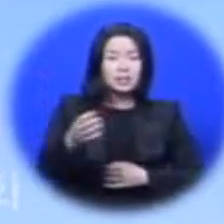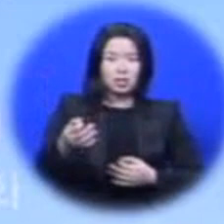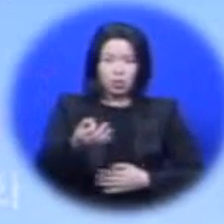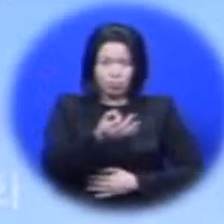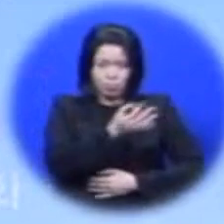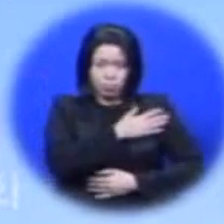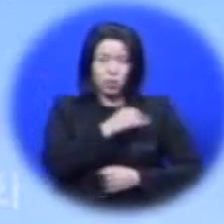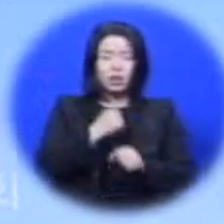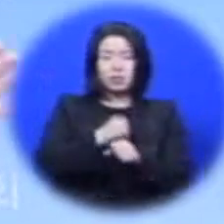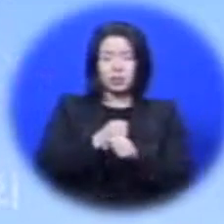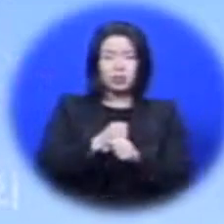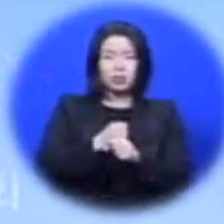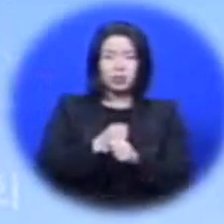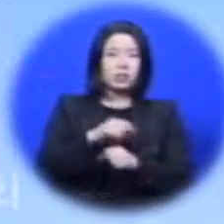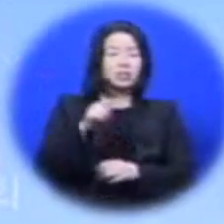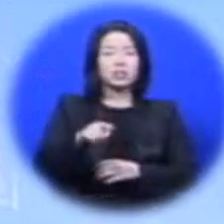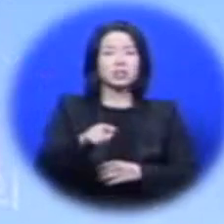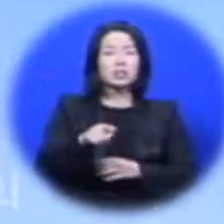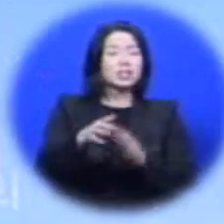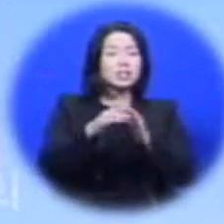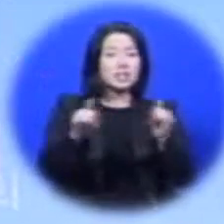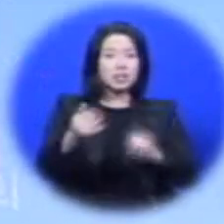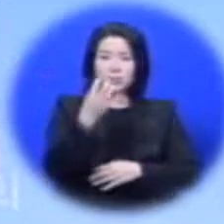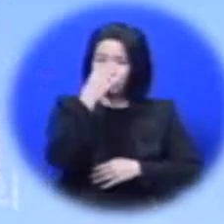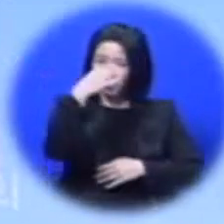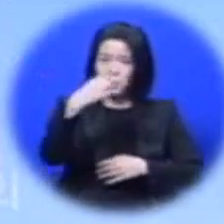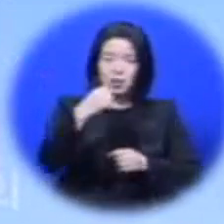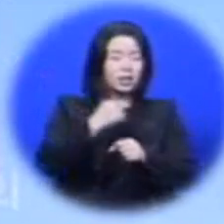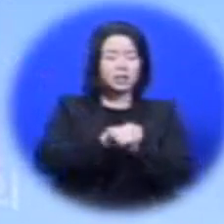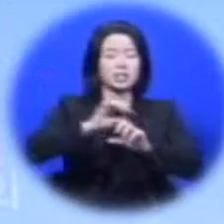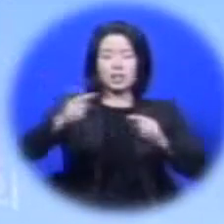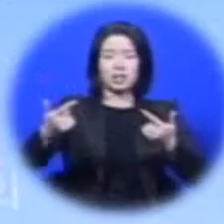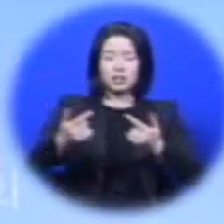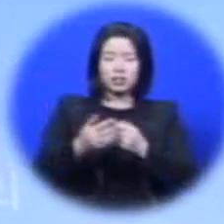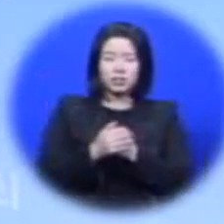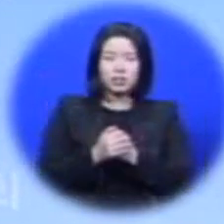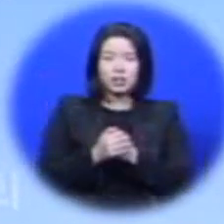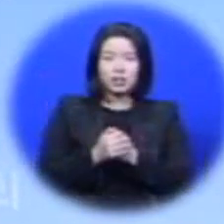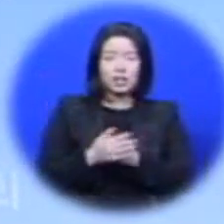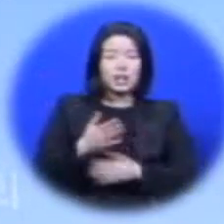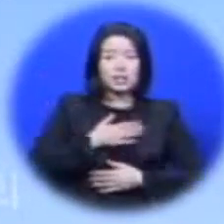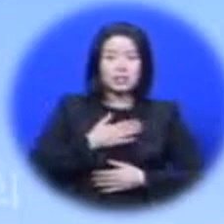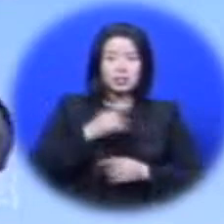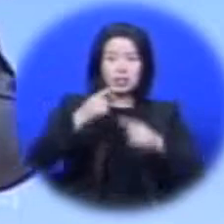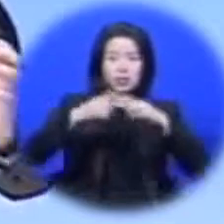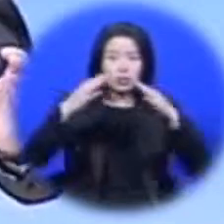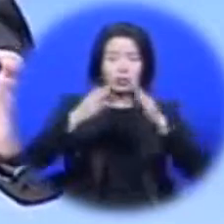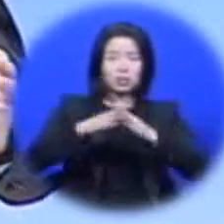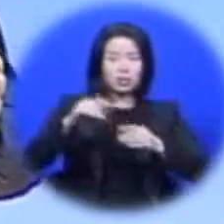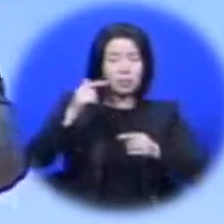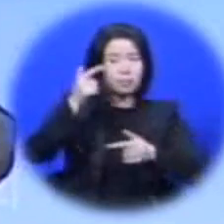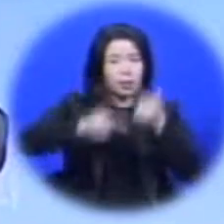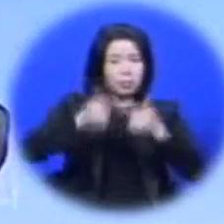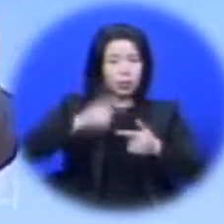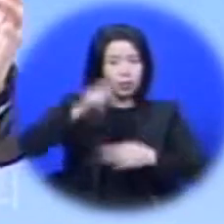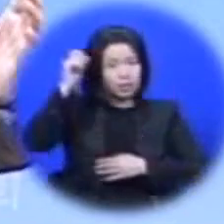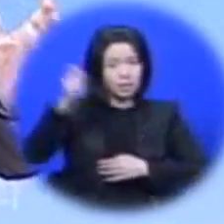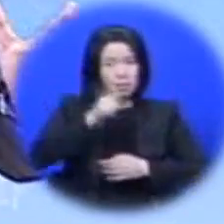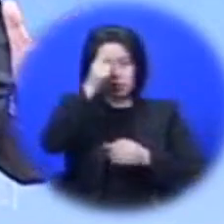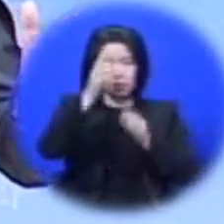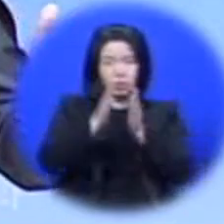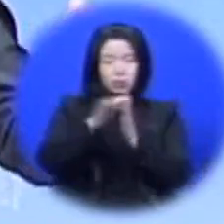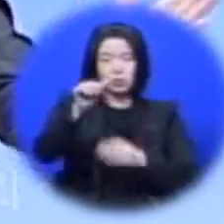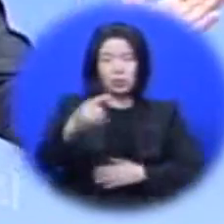해도 그게 그 사람에게 교만이 되지 않죠. 저희 교회에서는 목요일 새벽 기도회 때